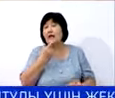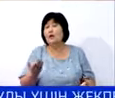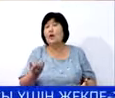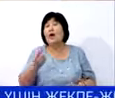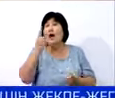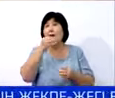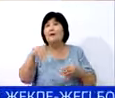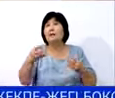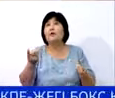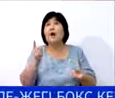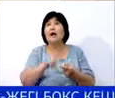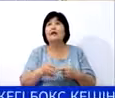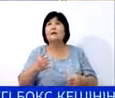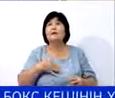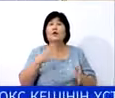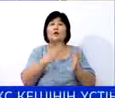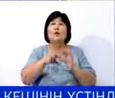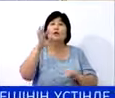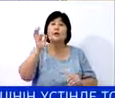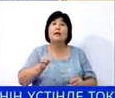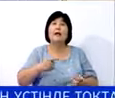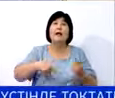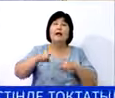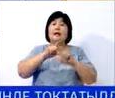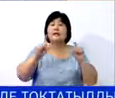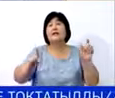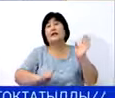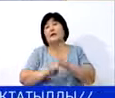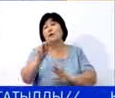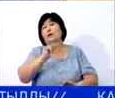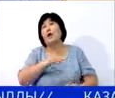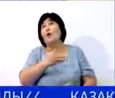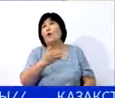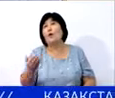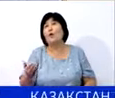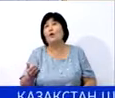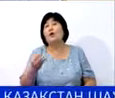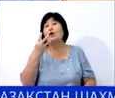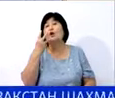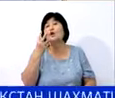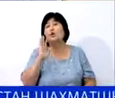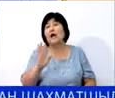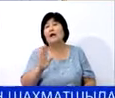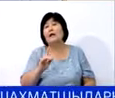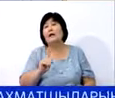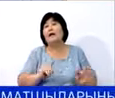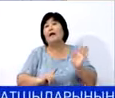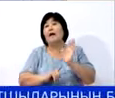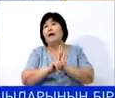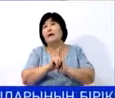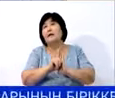арқылы бізде айтып кеттік 90%-дай кәсіпкер нысандар іске қосыла береді. Олар тек 3 қадаммен қосылады.